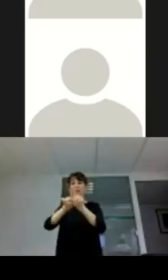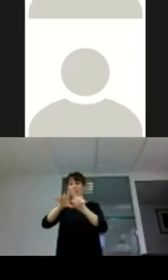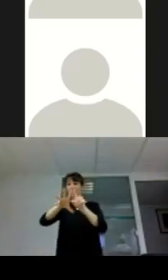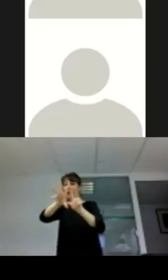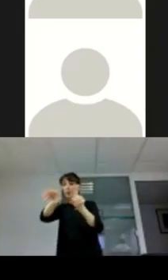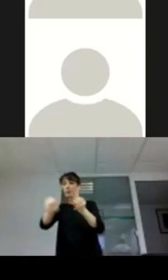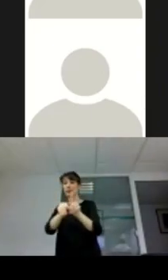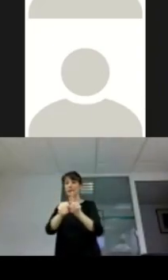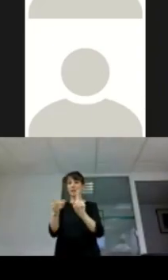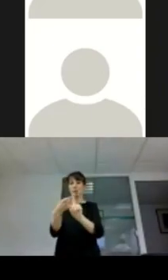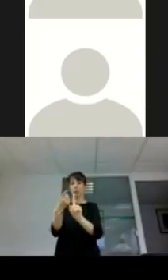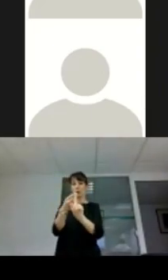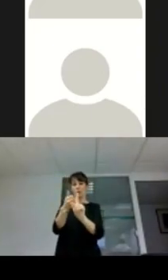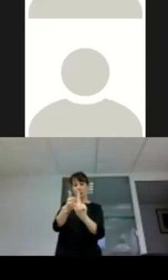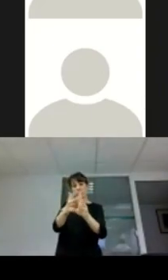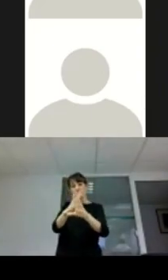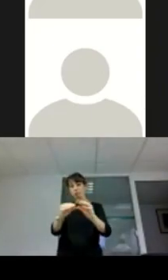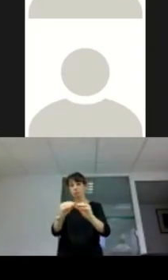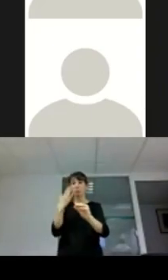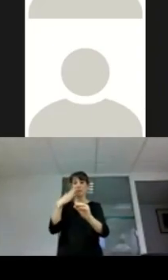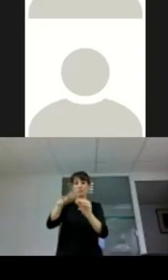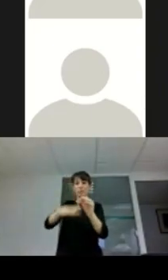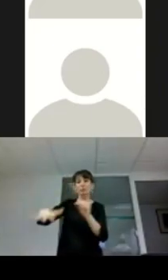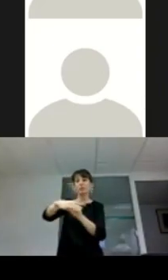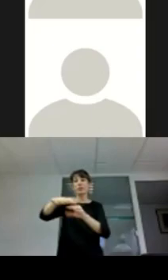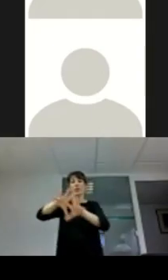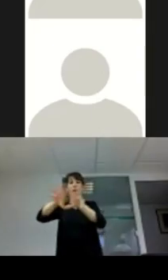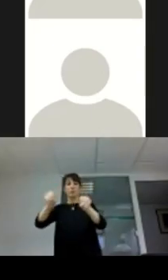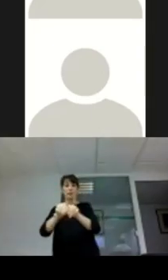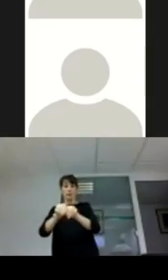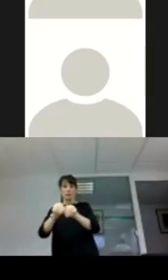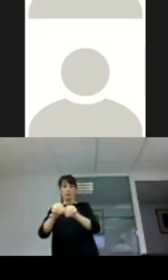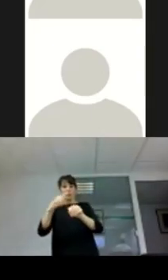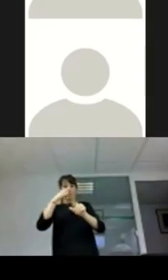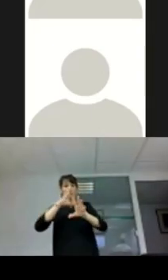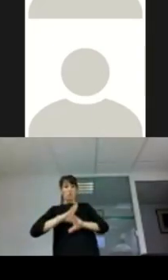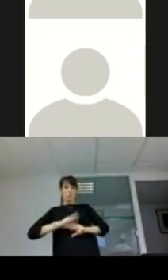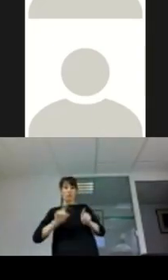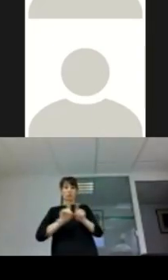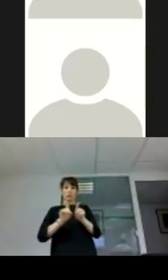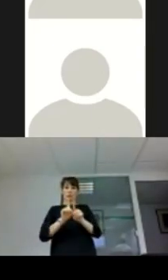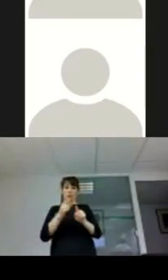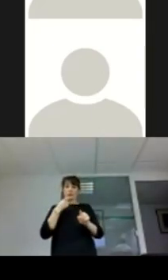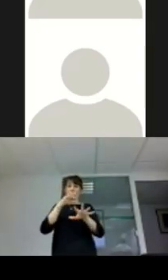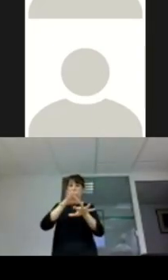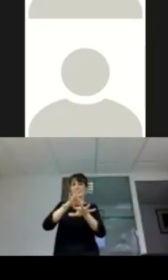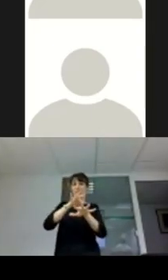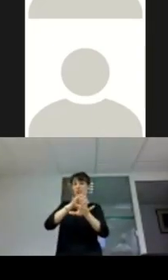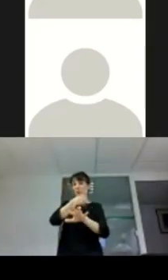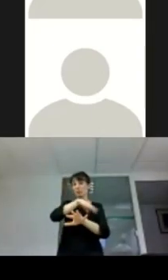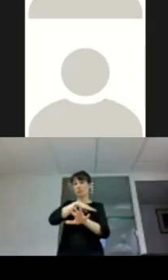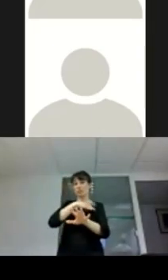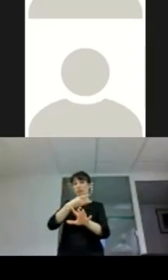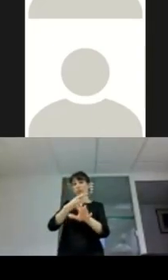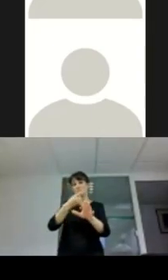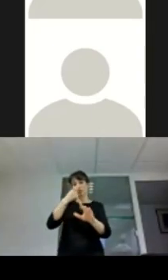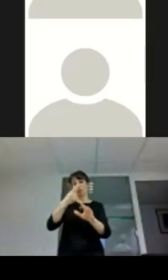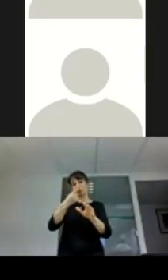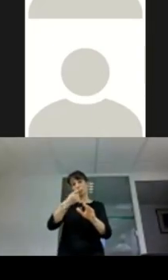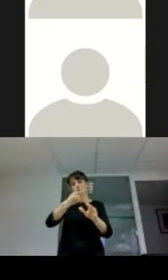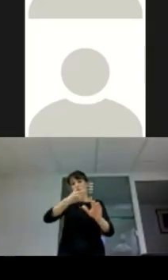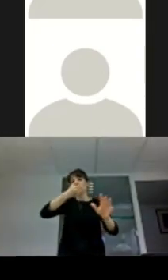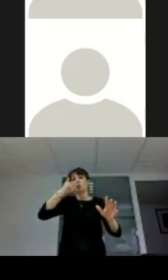un patient dans son environnement et se place de façon plus sereine, ben, la maladie sera plus facilement